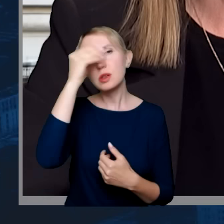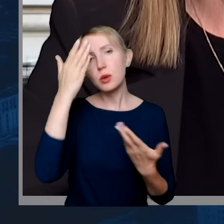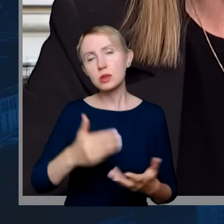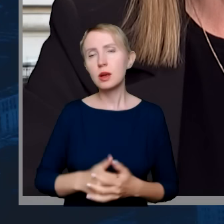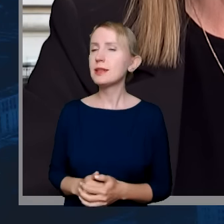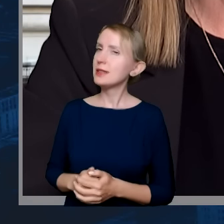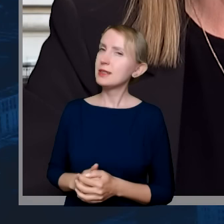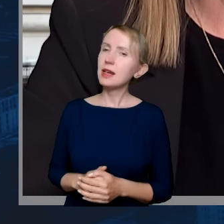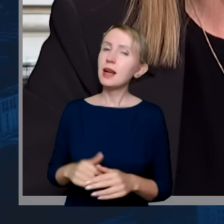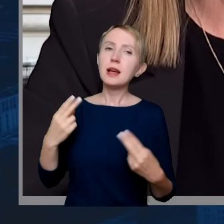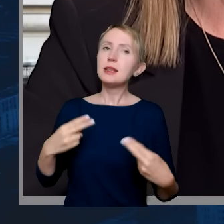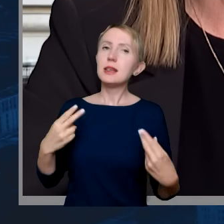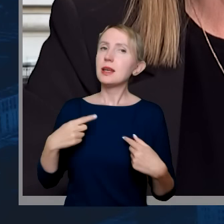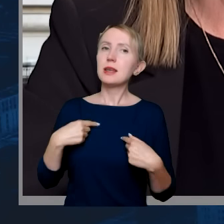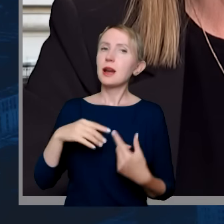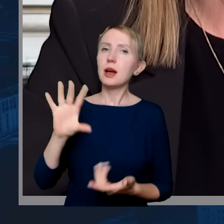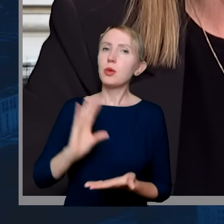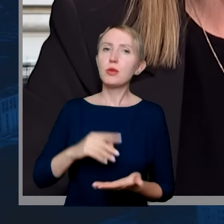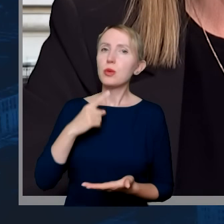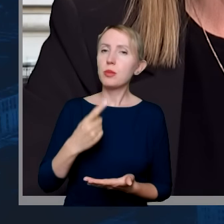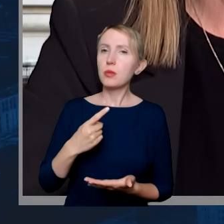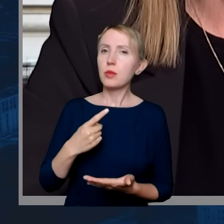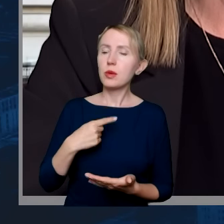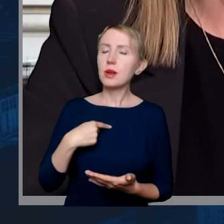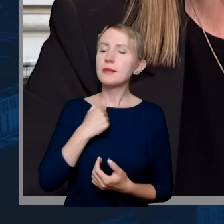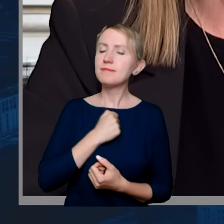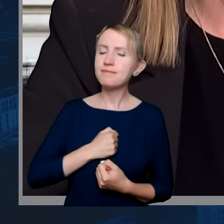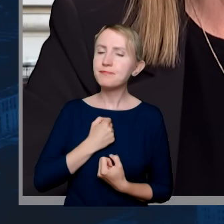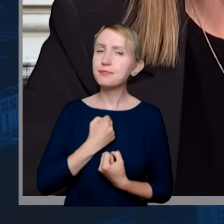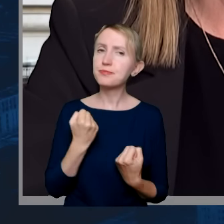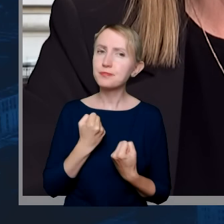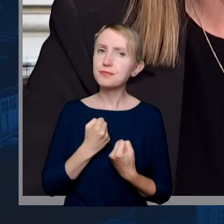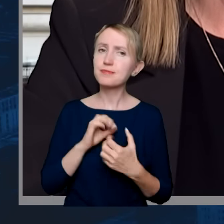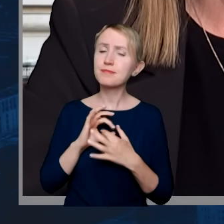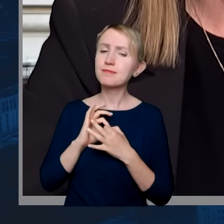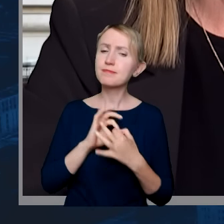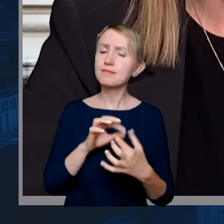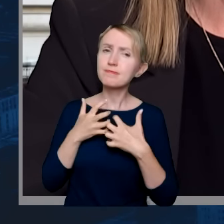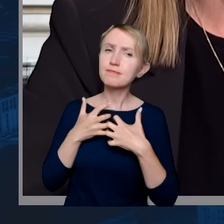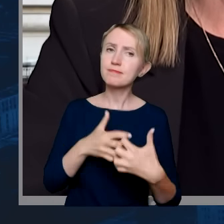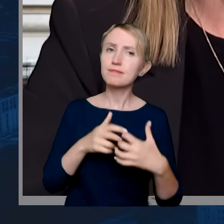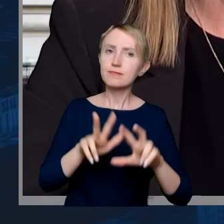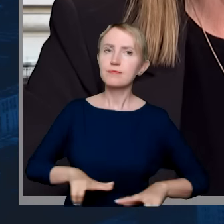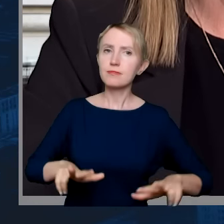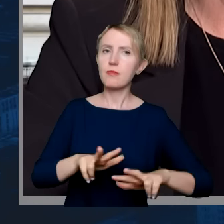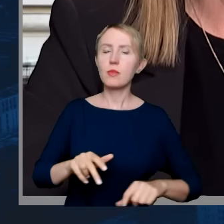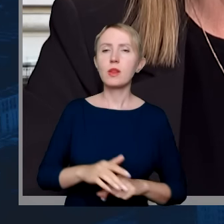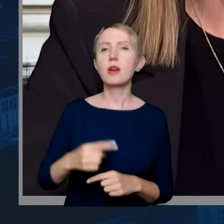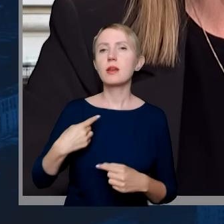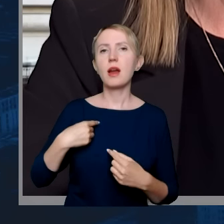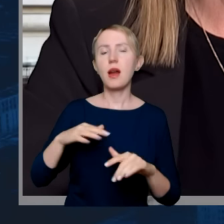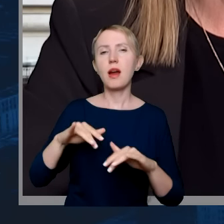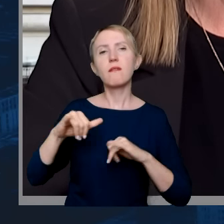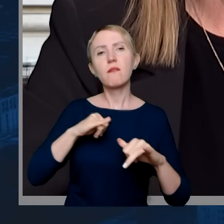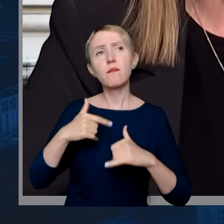redaktorze, ja jeszcze raz mówię, łączę się w bólu z tą rodziną. Jest naprawdę mi bardzo jako parlamentarzyście przykro, że